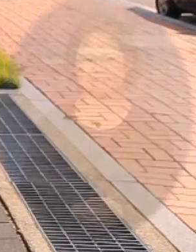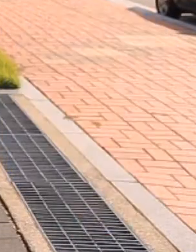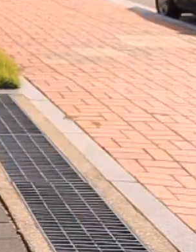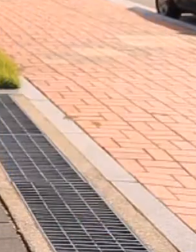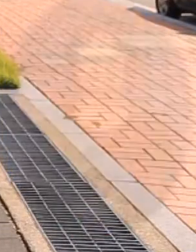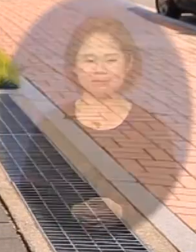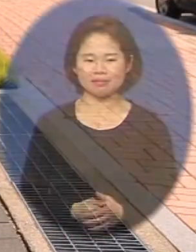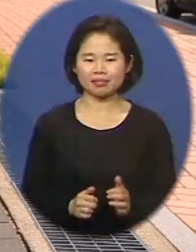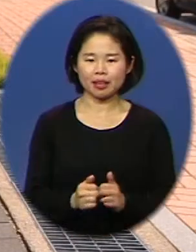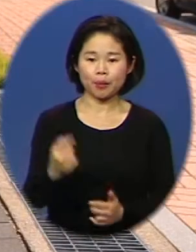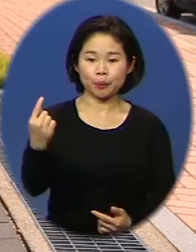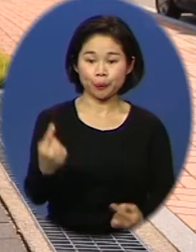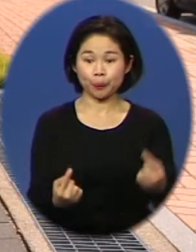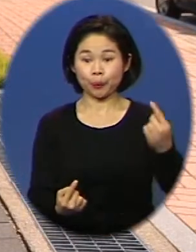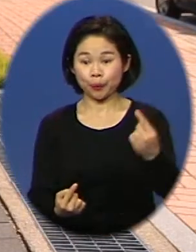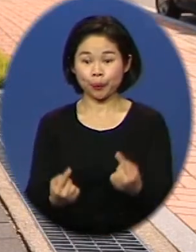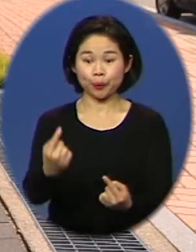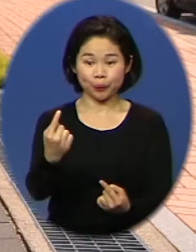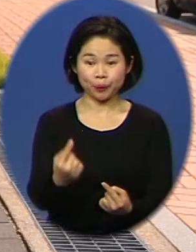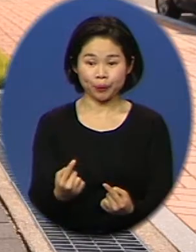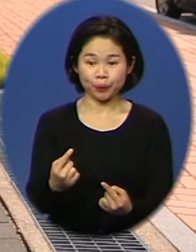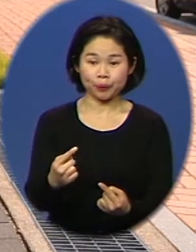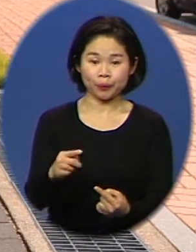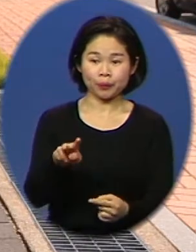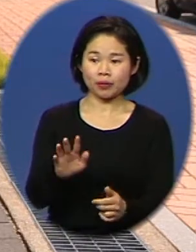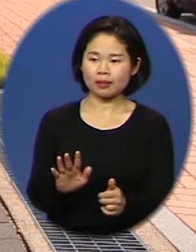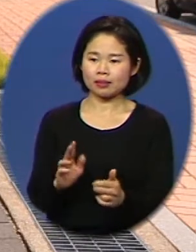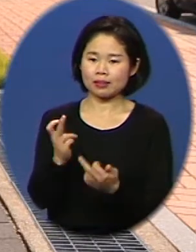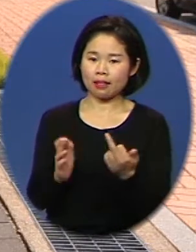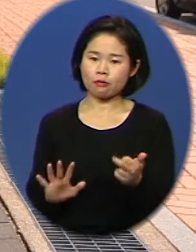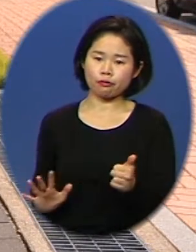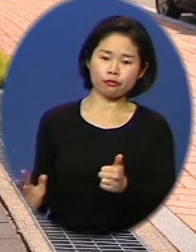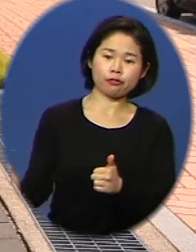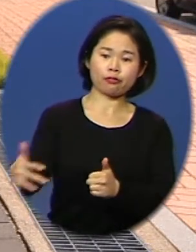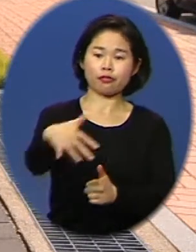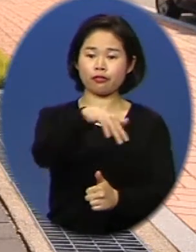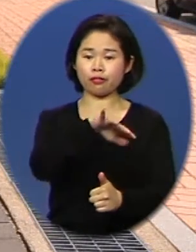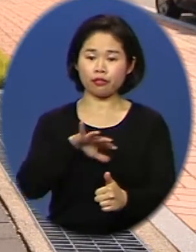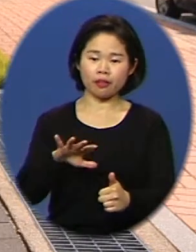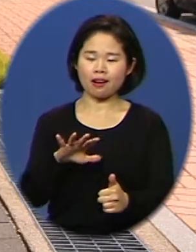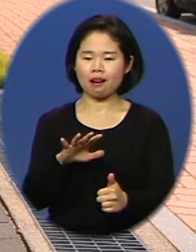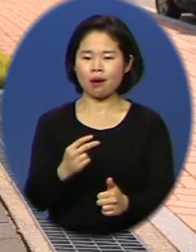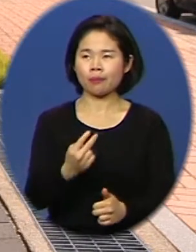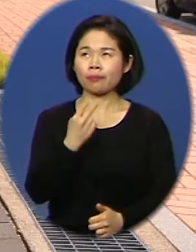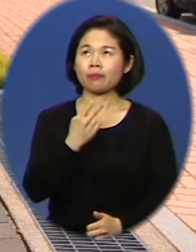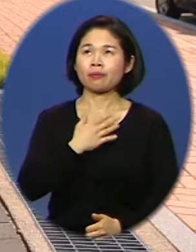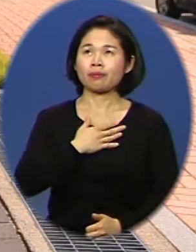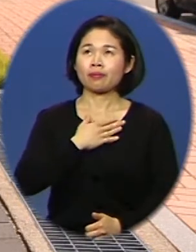속속 도착하는 사람들. 주위를 둘러싼 내장산의 공기가 참 좋습니다.